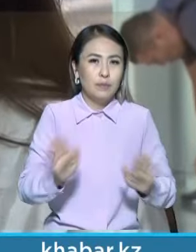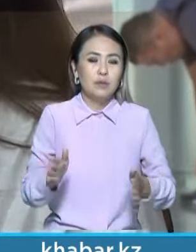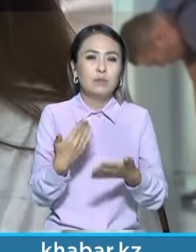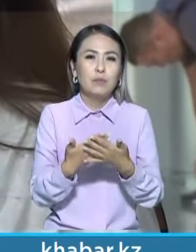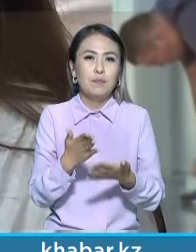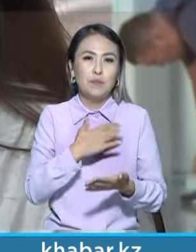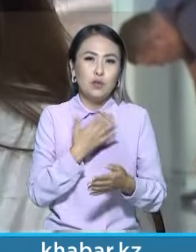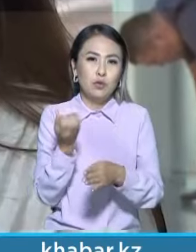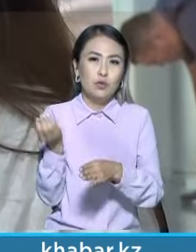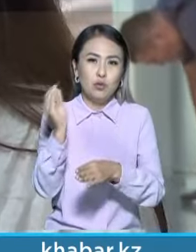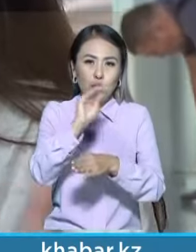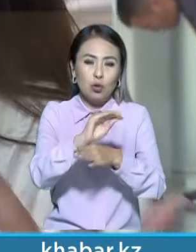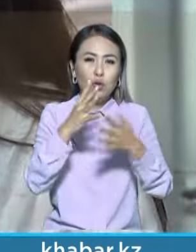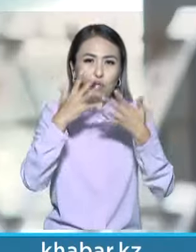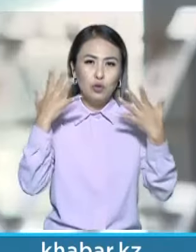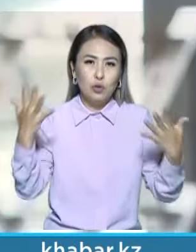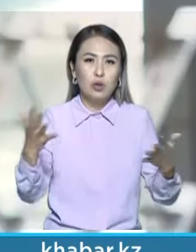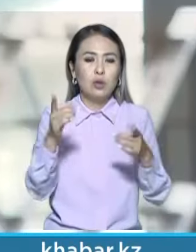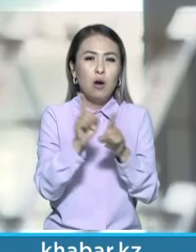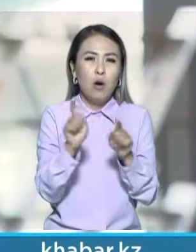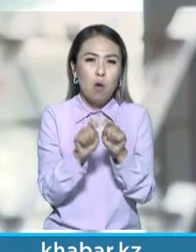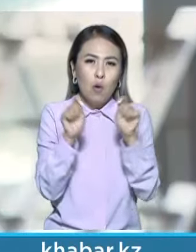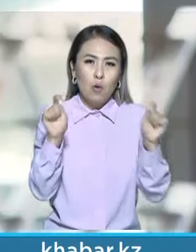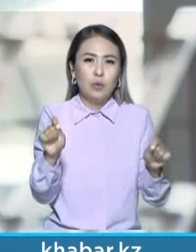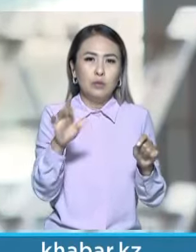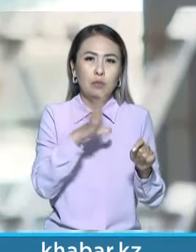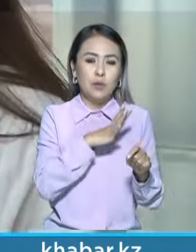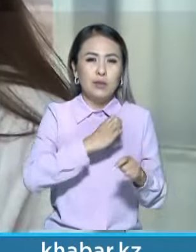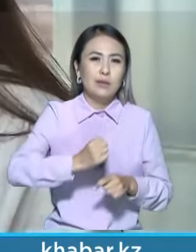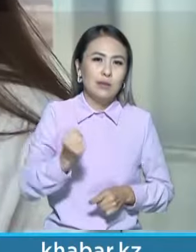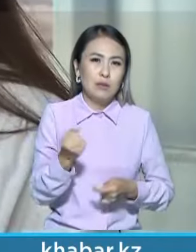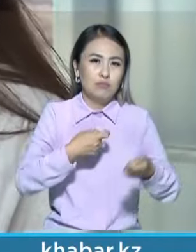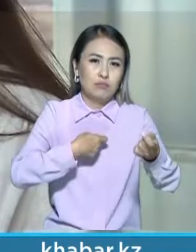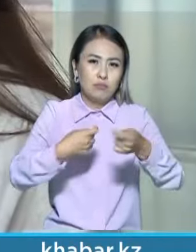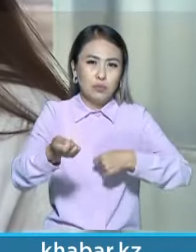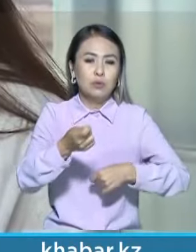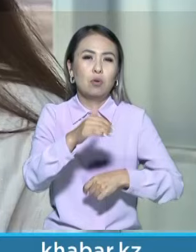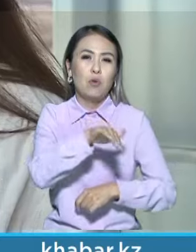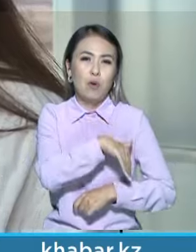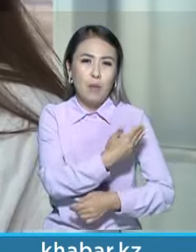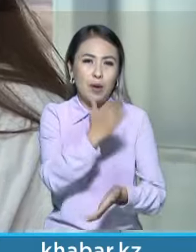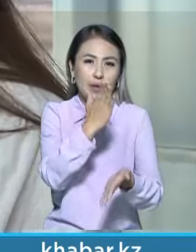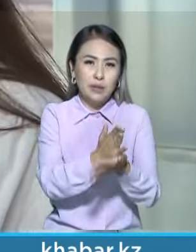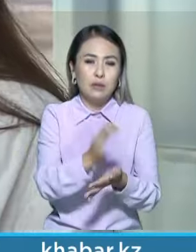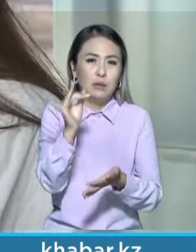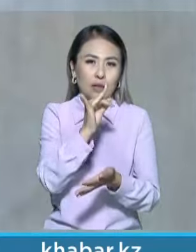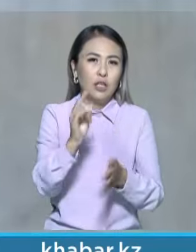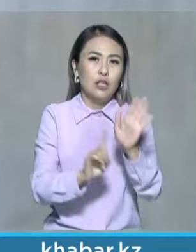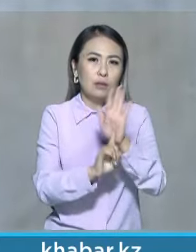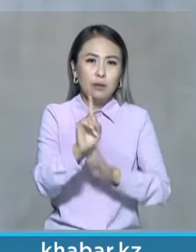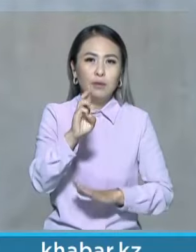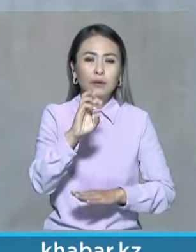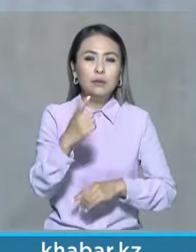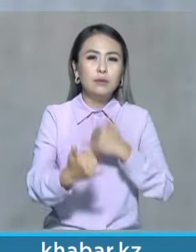біз үлкен бір одақ құруға, немесе серіктестік құруға мүдделіміз және соған қадамдар жасалып жатыр.